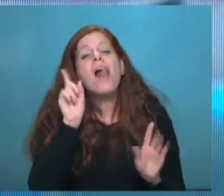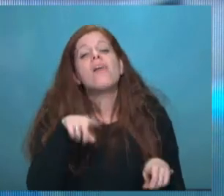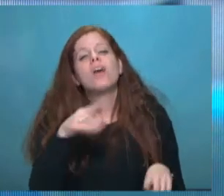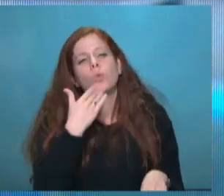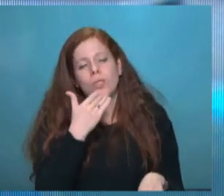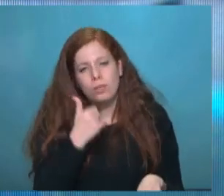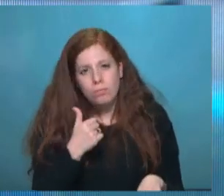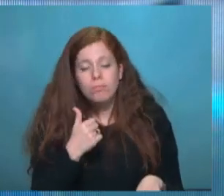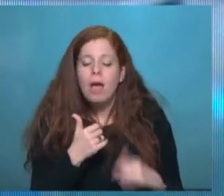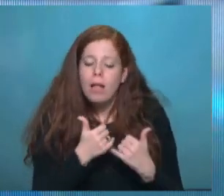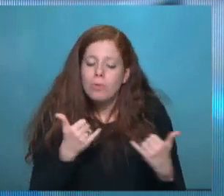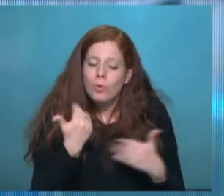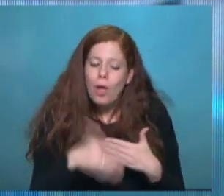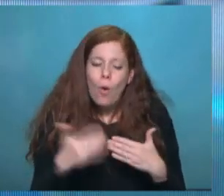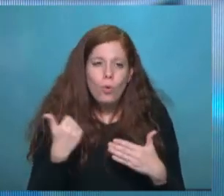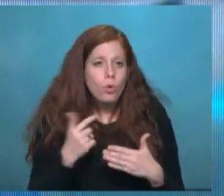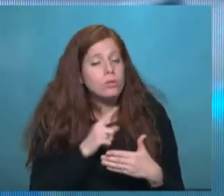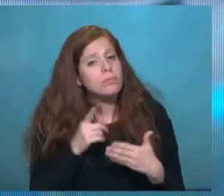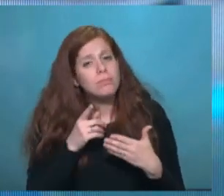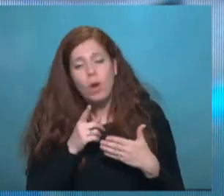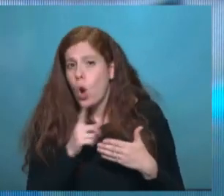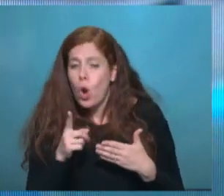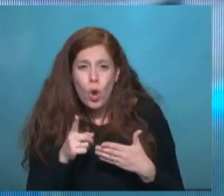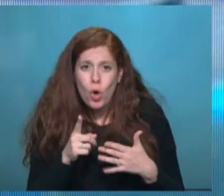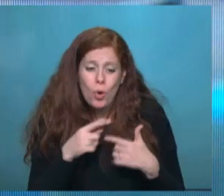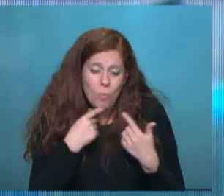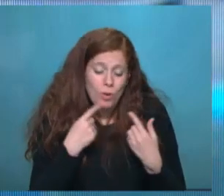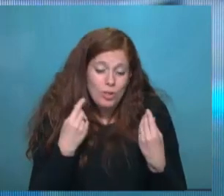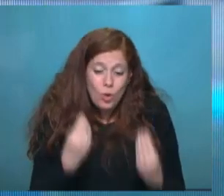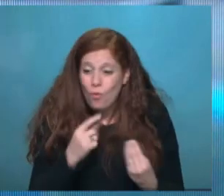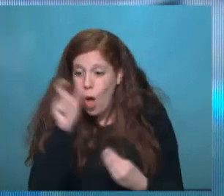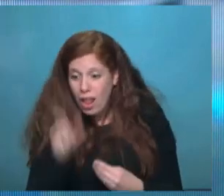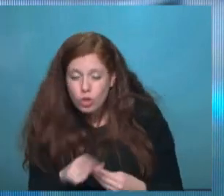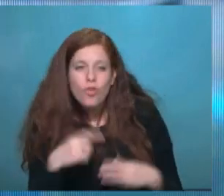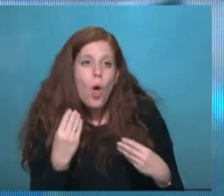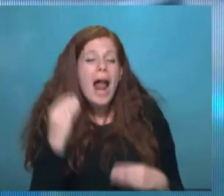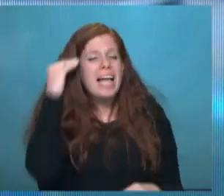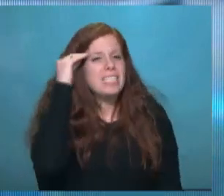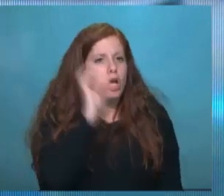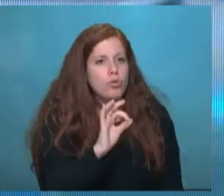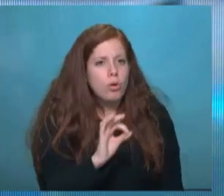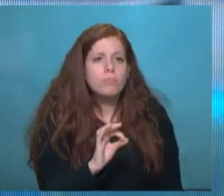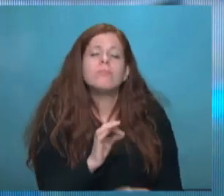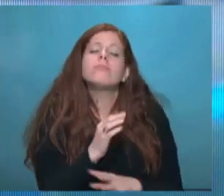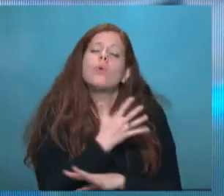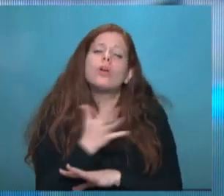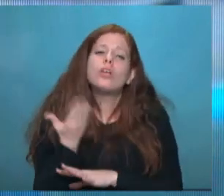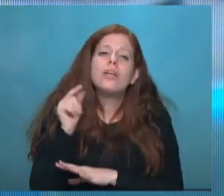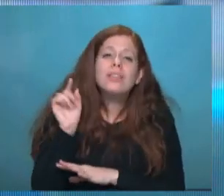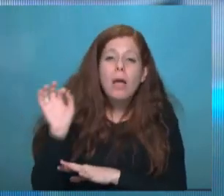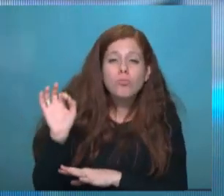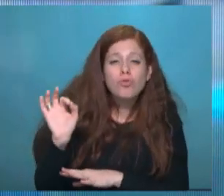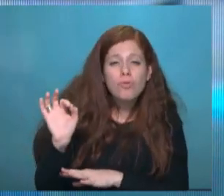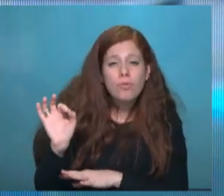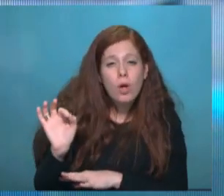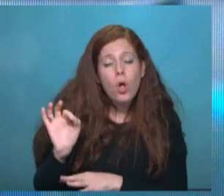האחרונות בסיפור לא עושות חסד לא עם האיש ולא עם הנצחתו. מתברר שהחורשה שניתה לכבודו בבית שמש נעקרה, ובמקומה